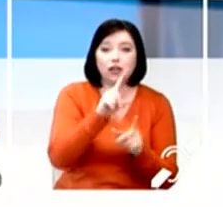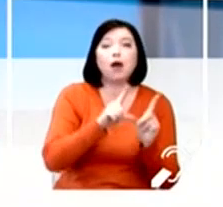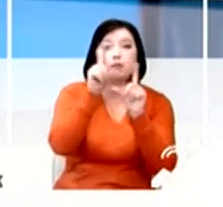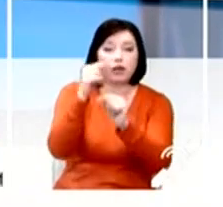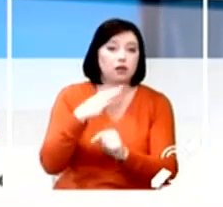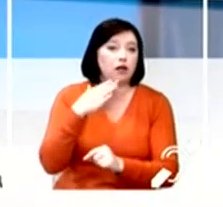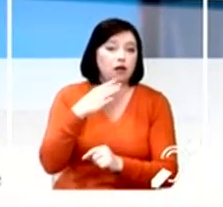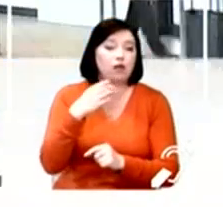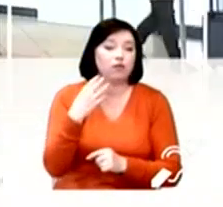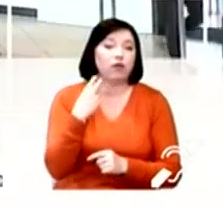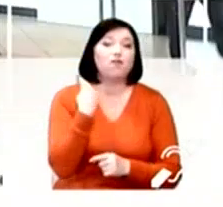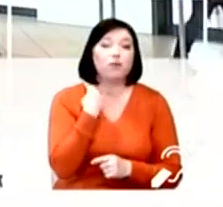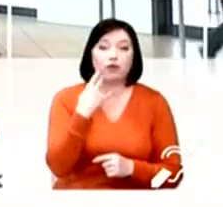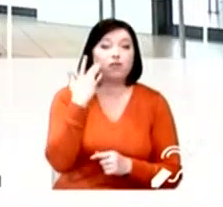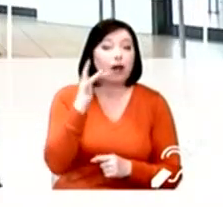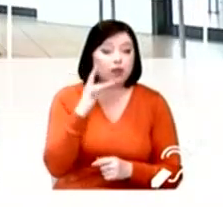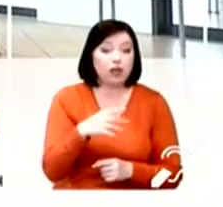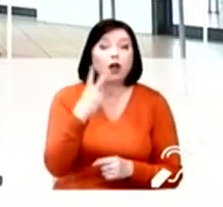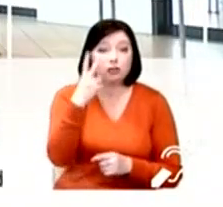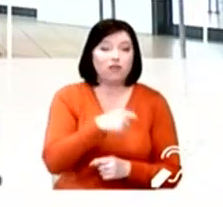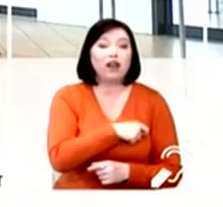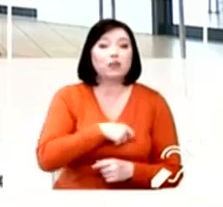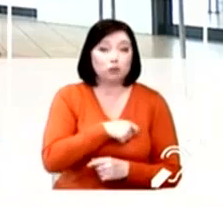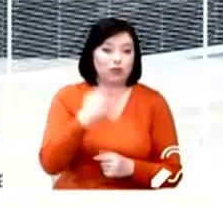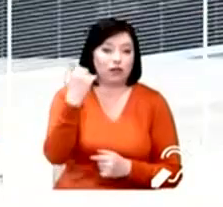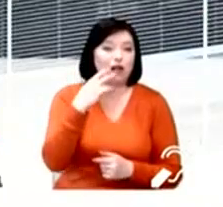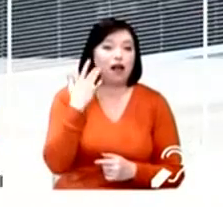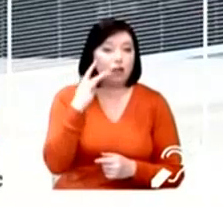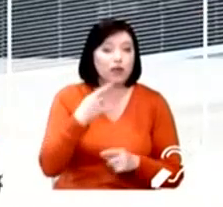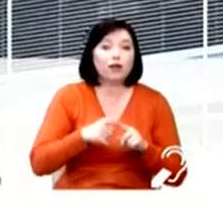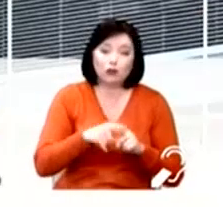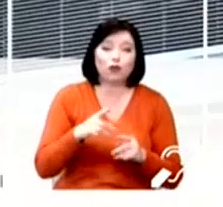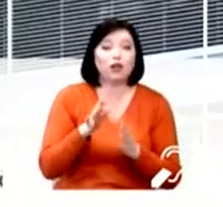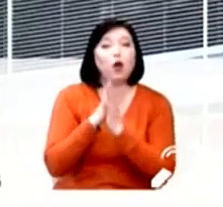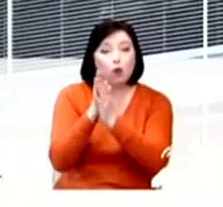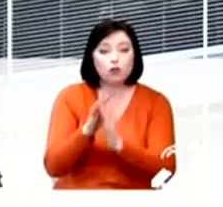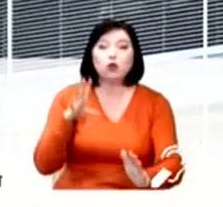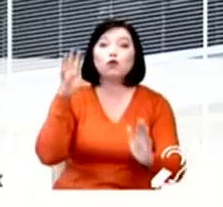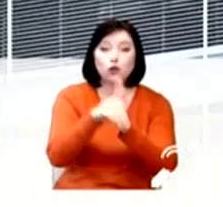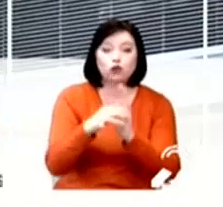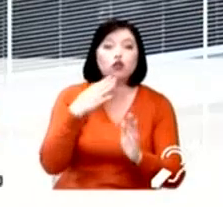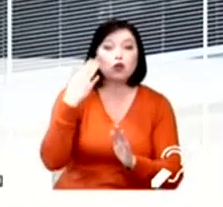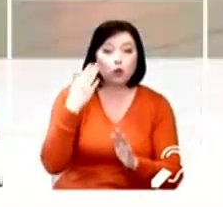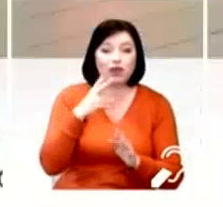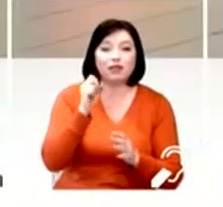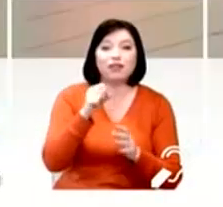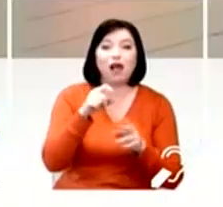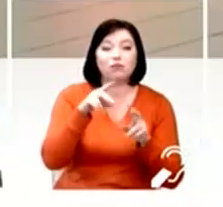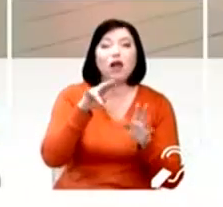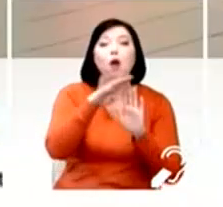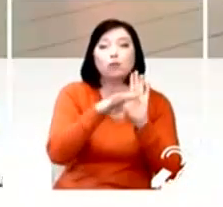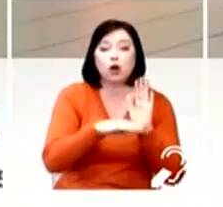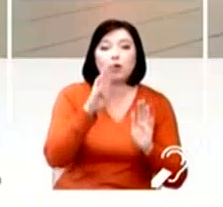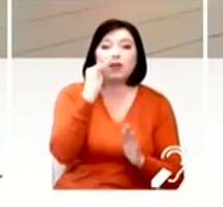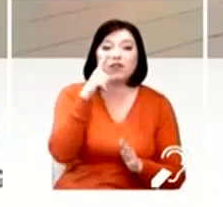ale Americii. Doi senatori americani au depus un proiect de lege care recomandă includerea României în programul Visa Waiver.